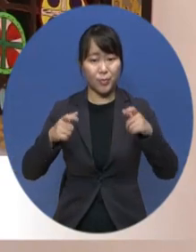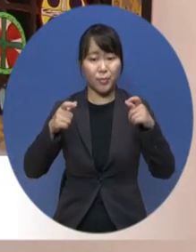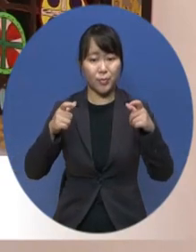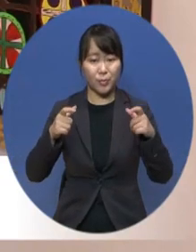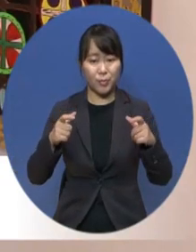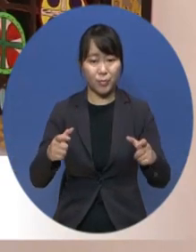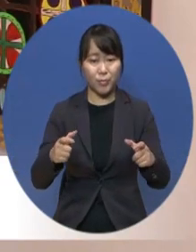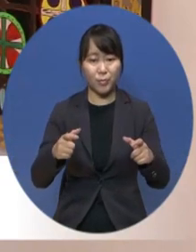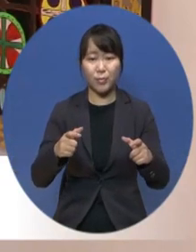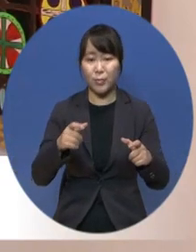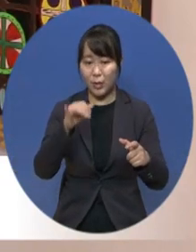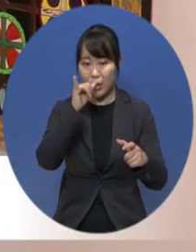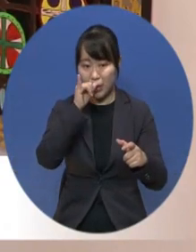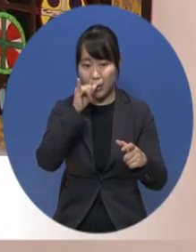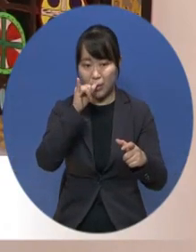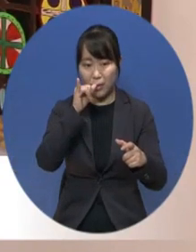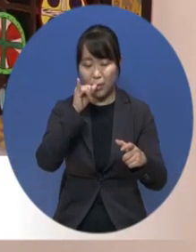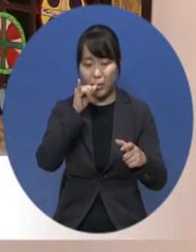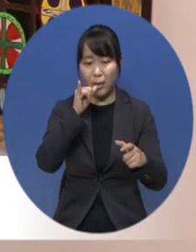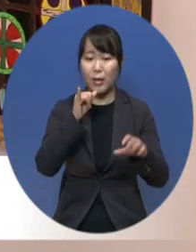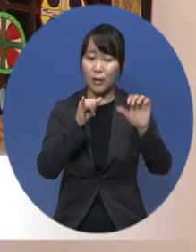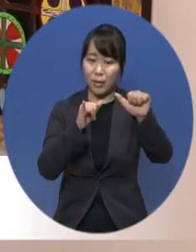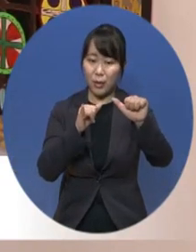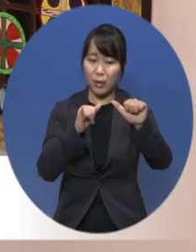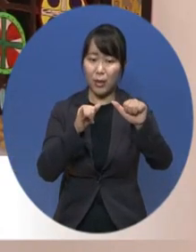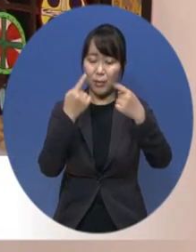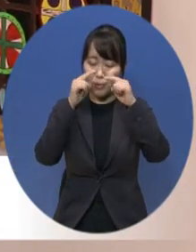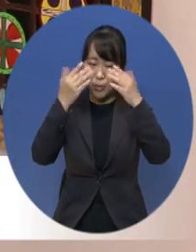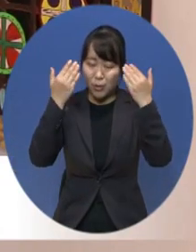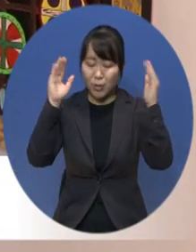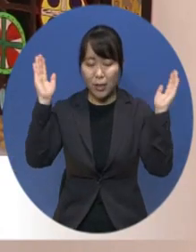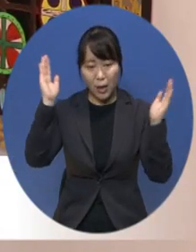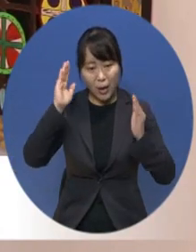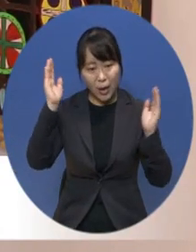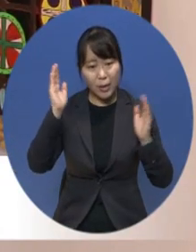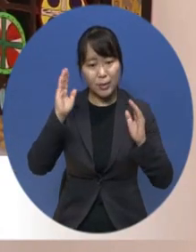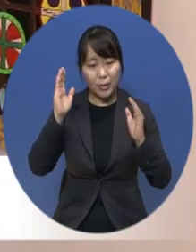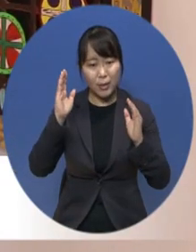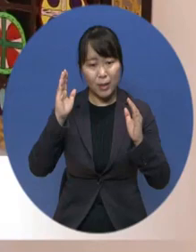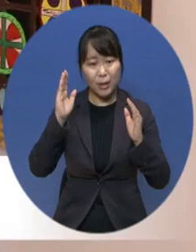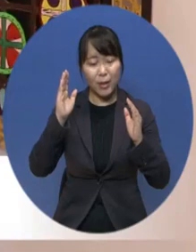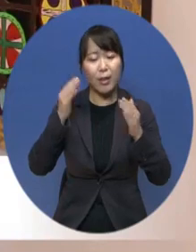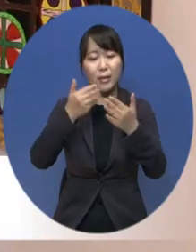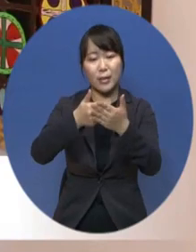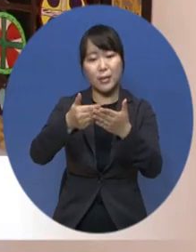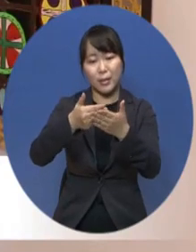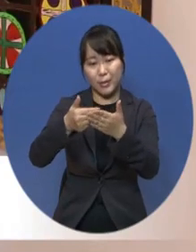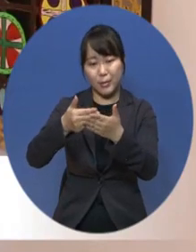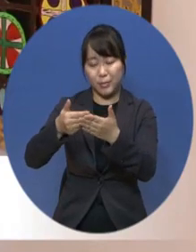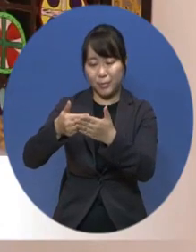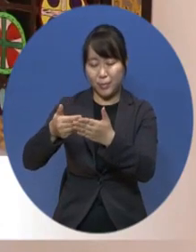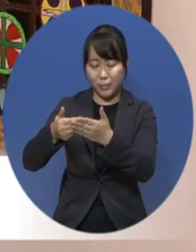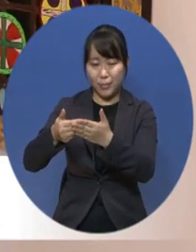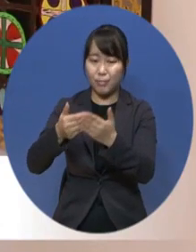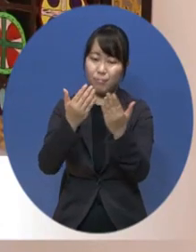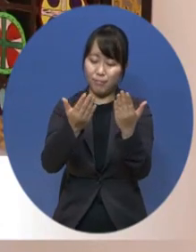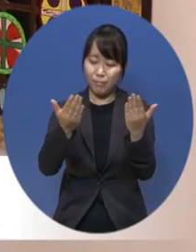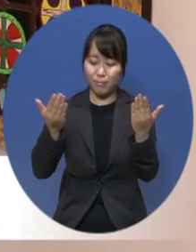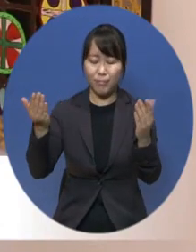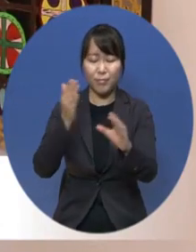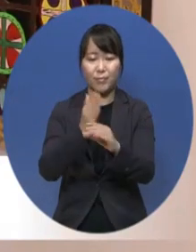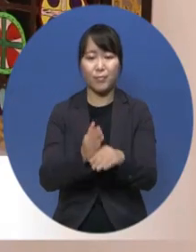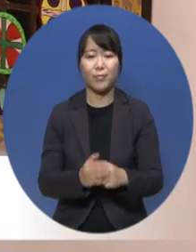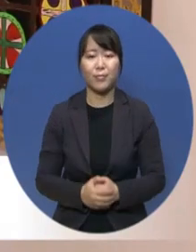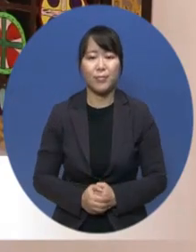우리 학생들의 작품, 광주 전남에 있는 5개 미술대학의 학생들 작품을 전시를